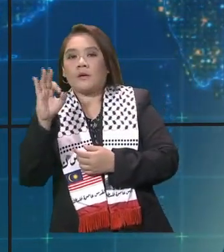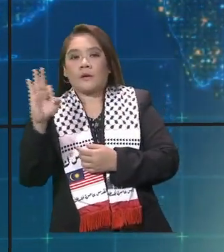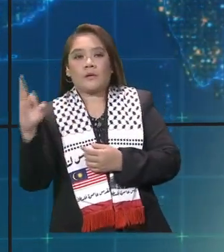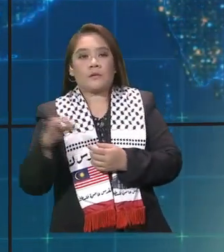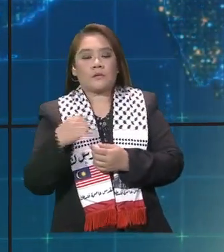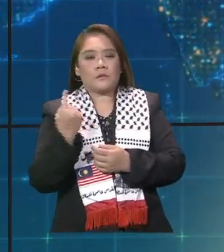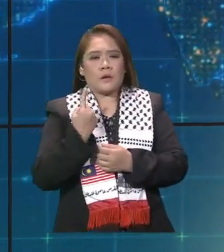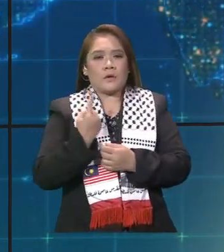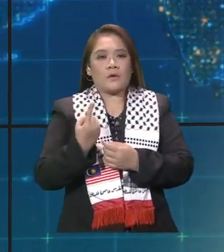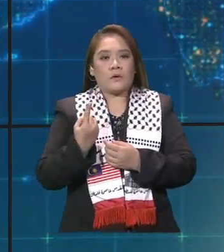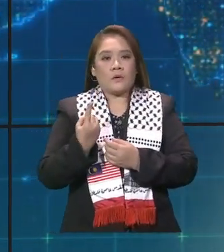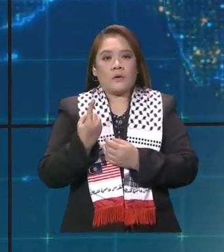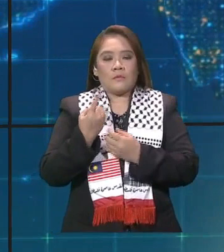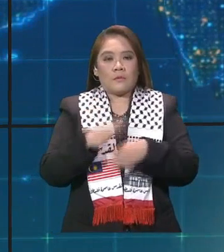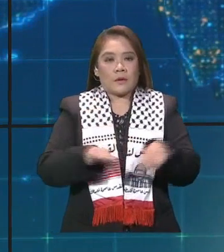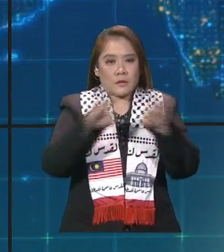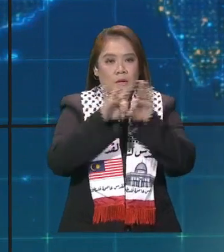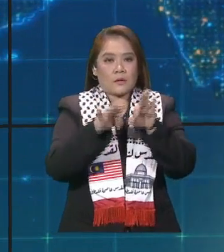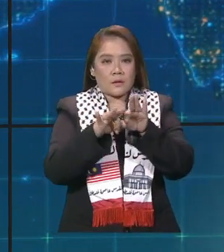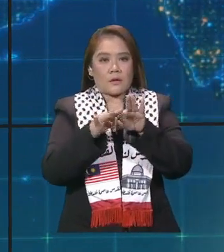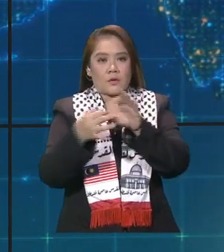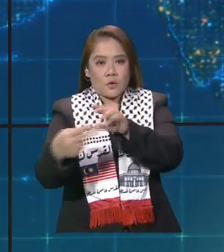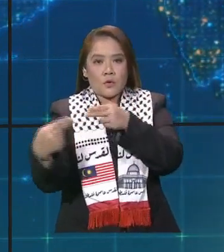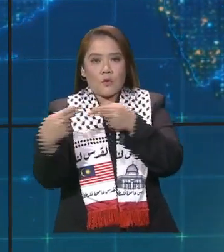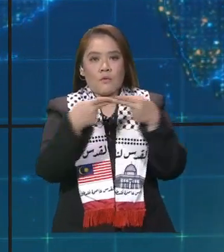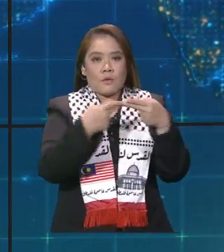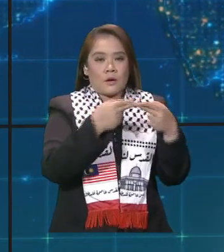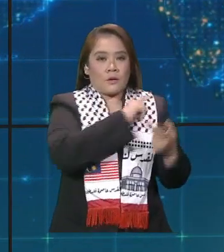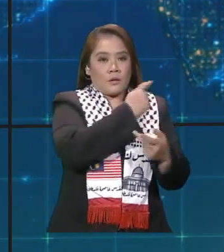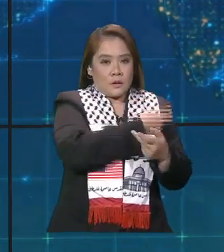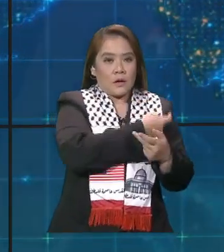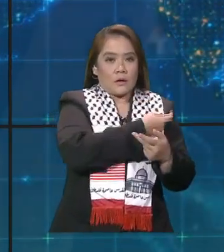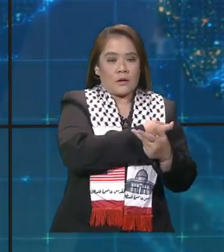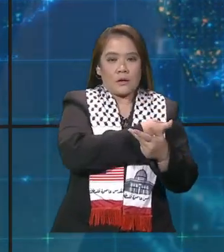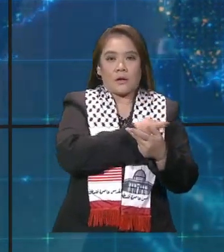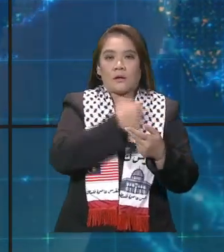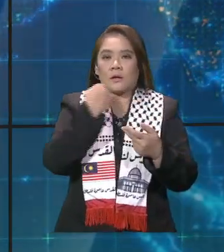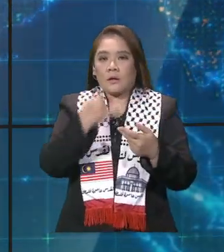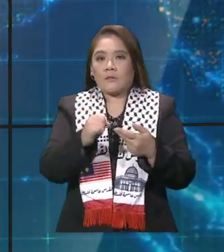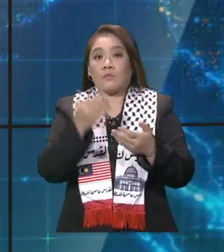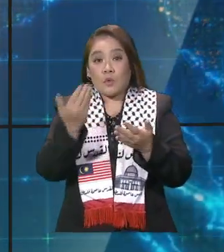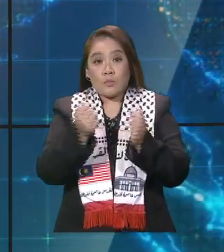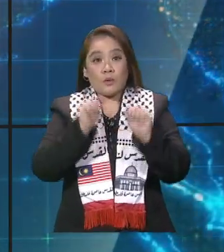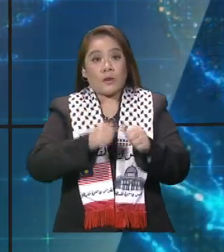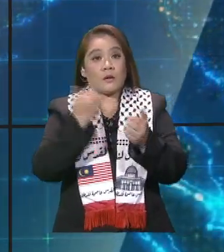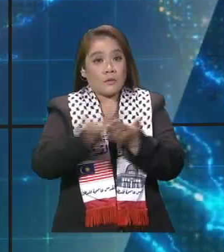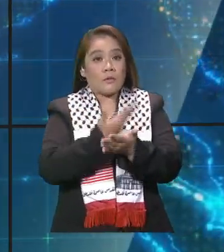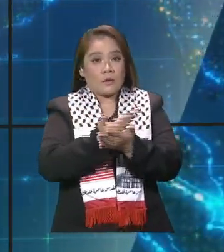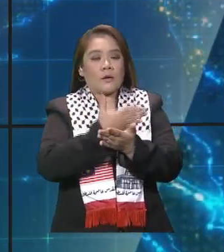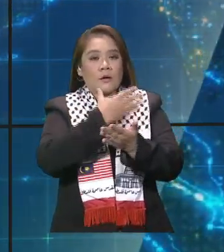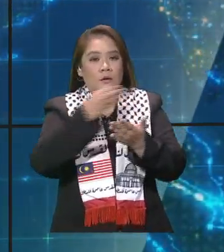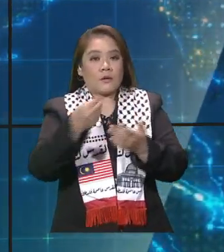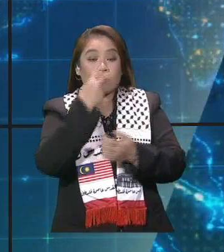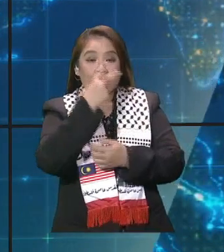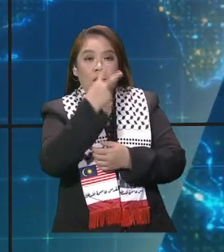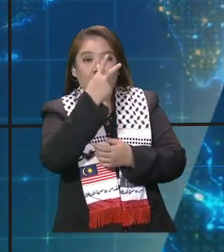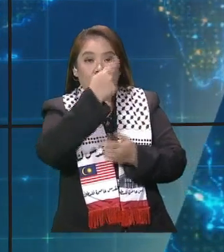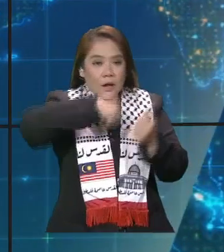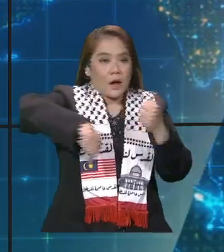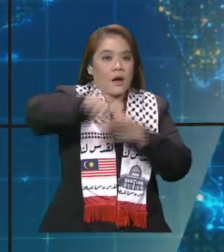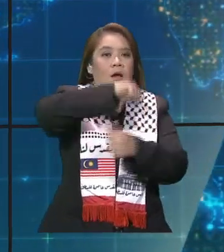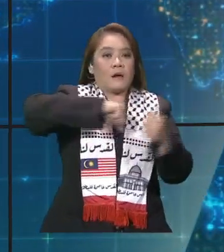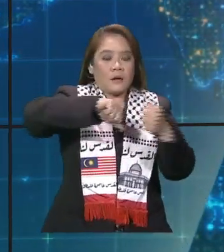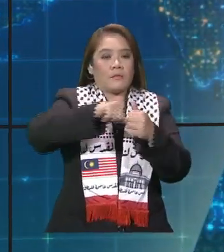hubungan antara tenaga boleh diperbaharui dan tenaga tidak boleh diperbaharui serta mengambil kira kelestarian alam sekitar yang